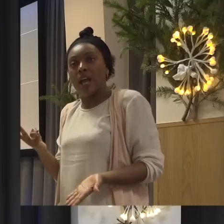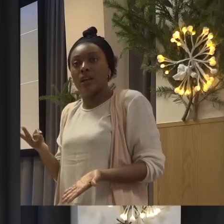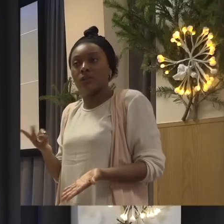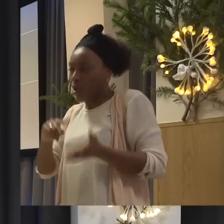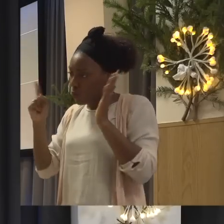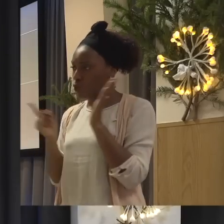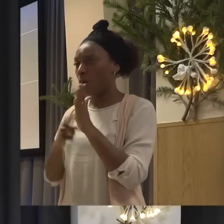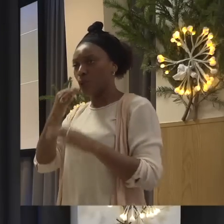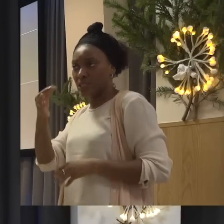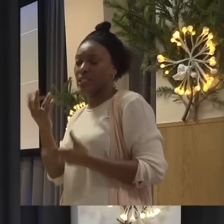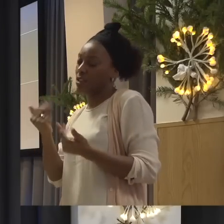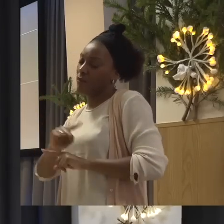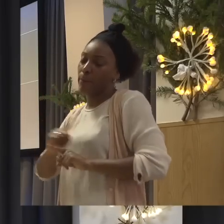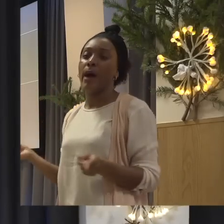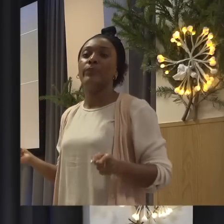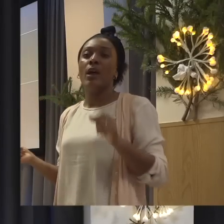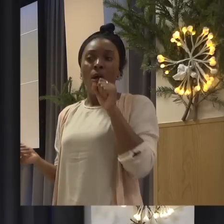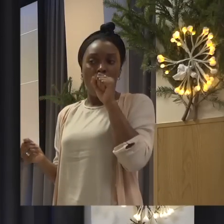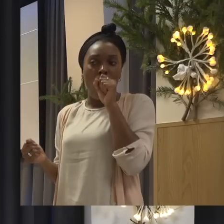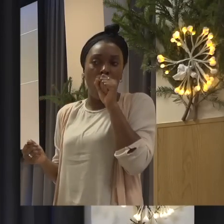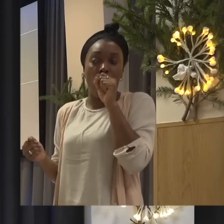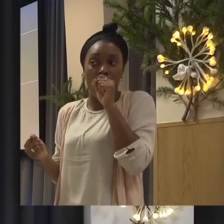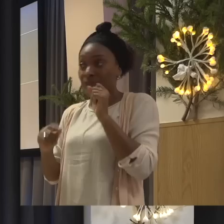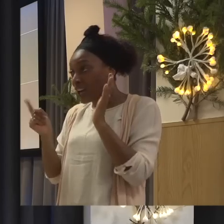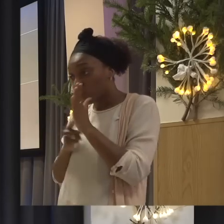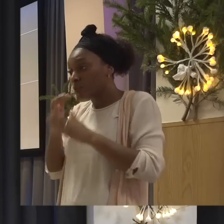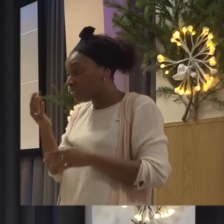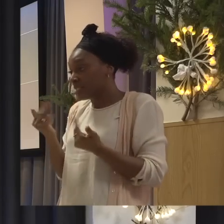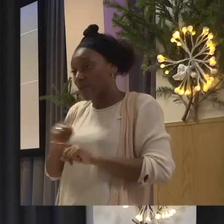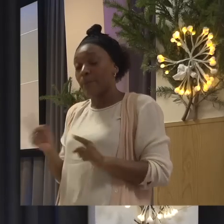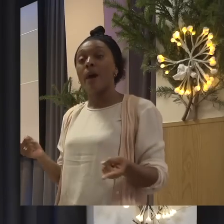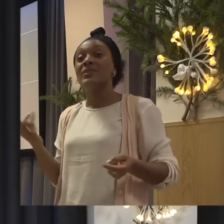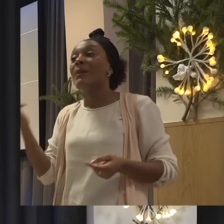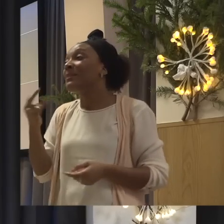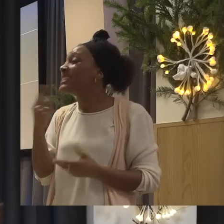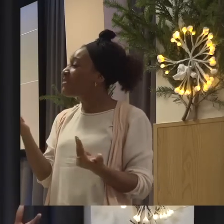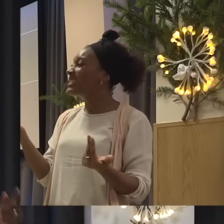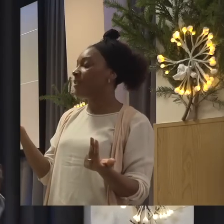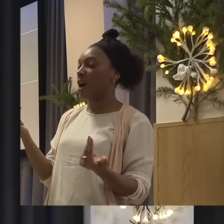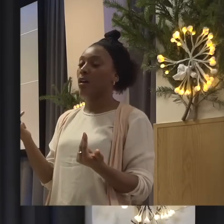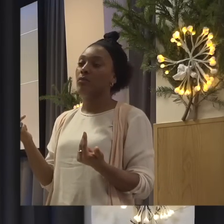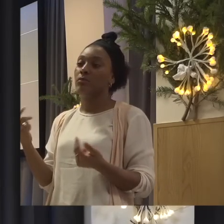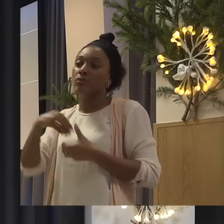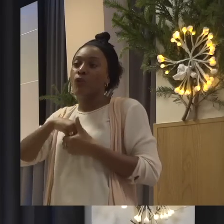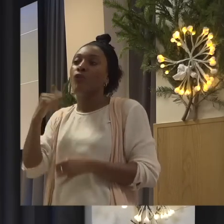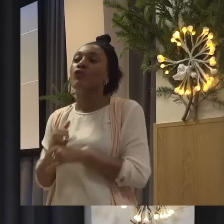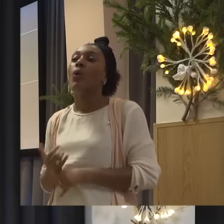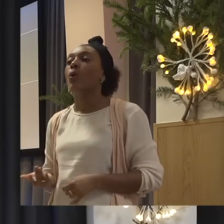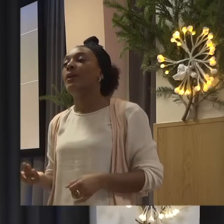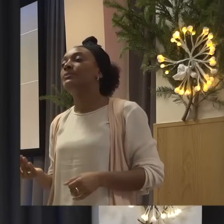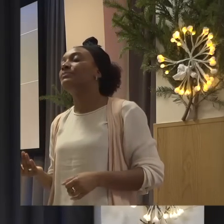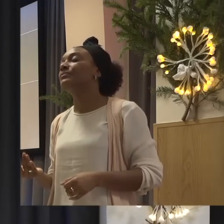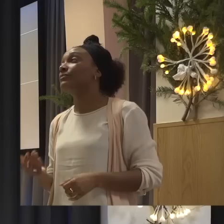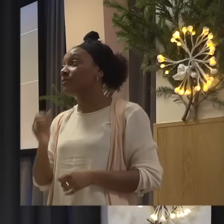le droit de dire que ça ne va pas. On a le droit de le dire. Lorsque Paul prie dans le texte que nous venons de lire, le